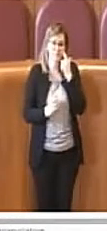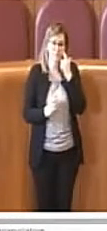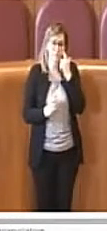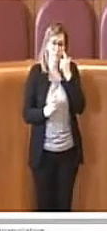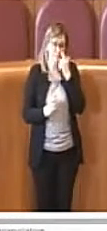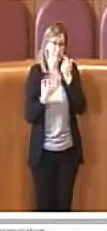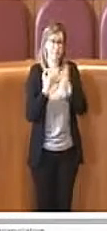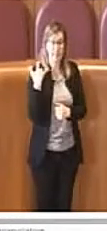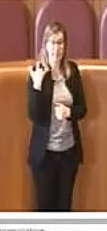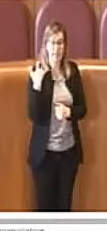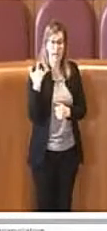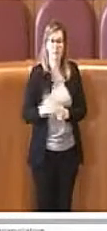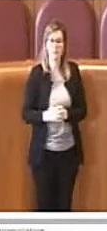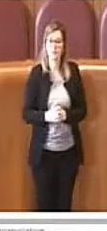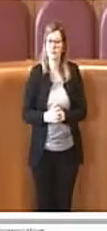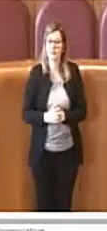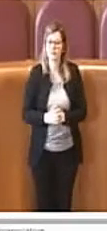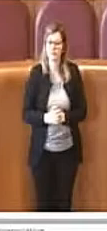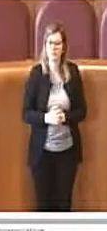Ringrazio.